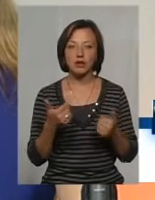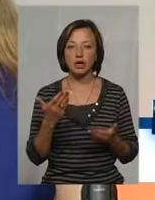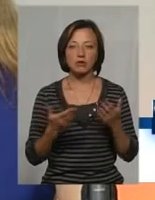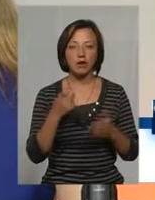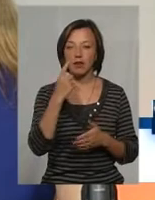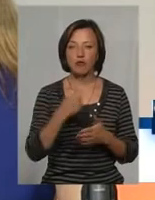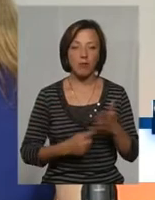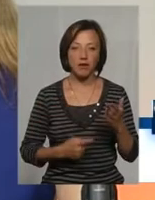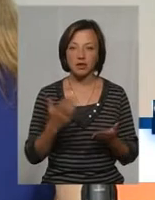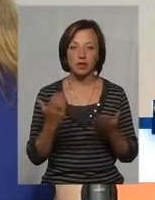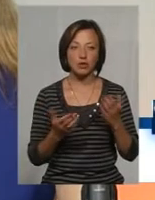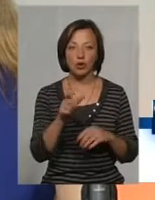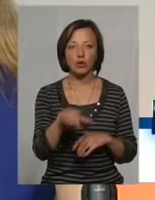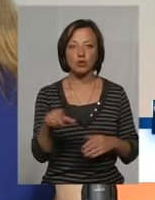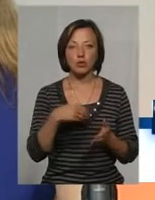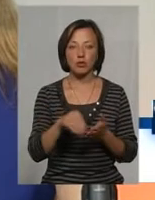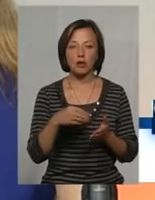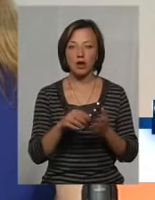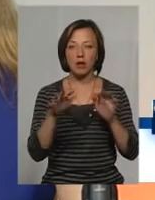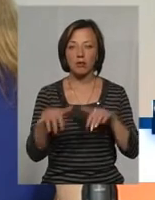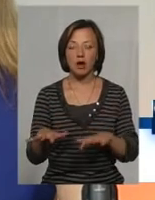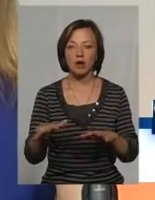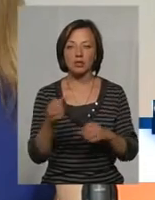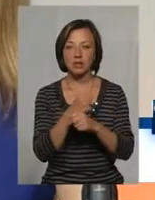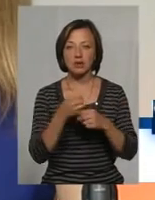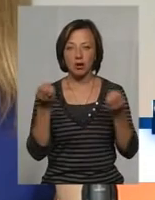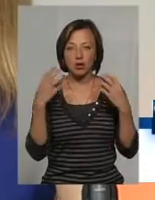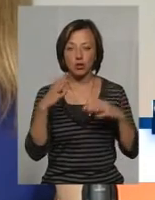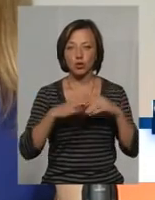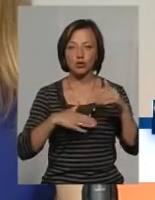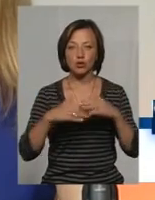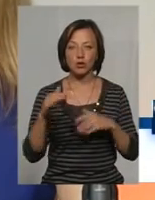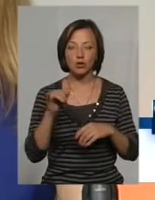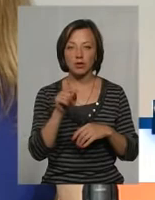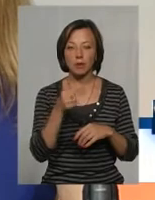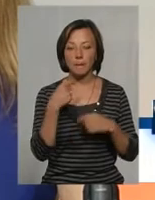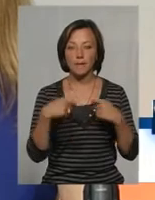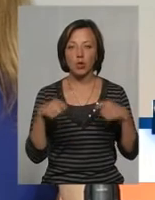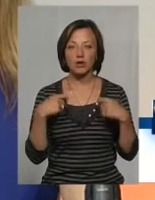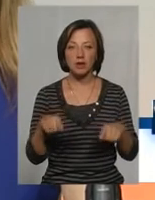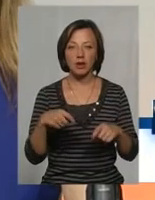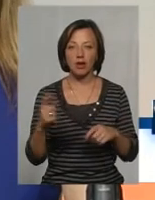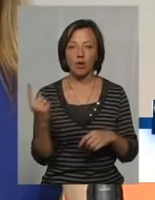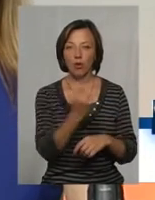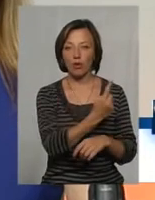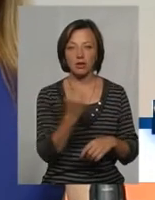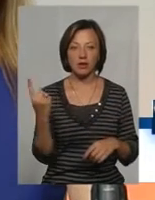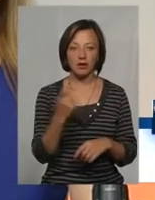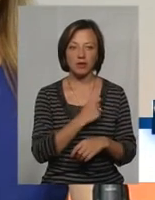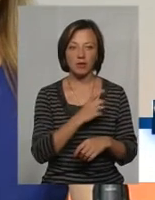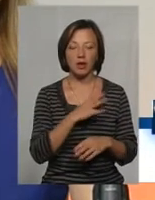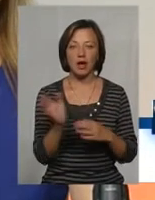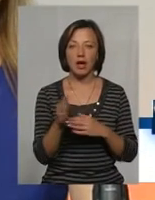не впевнений, якщо люди купляють на пляжі, загораючи з рук у тих продавців, які ходять, от як в Одесі було,